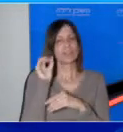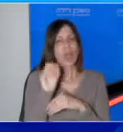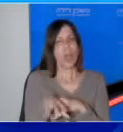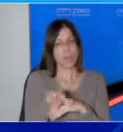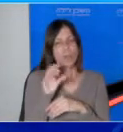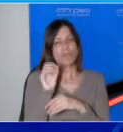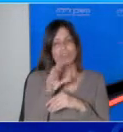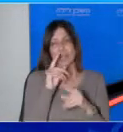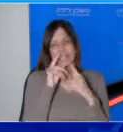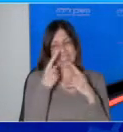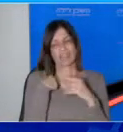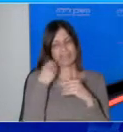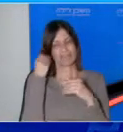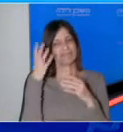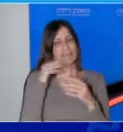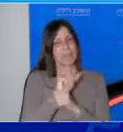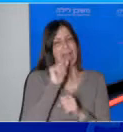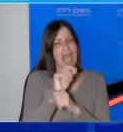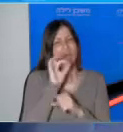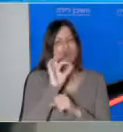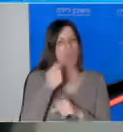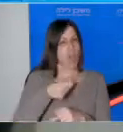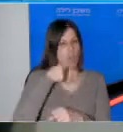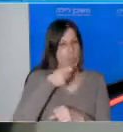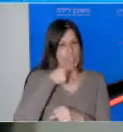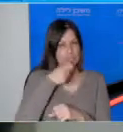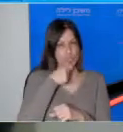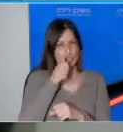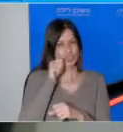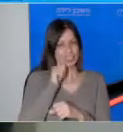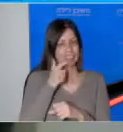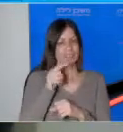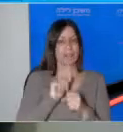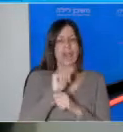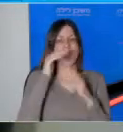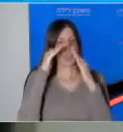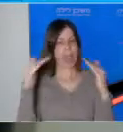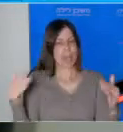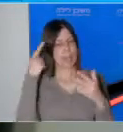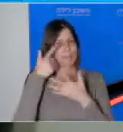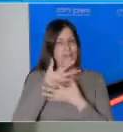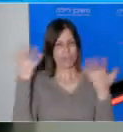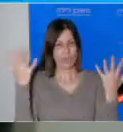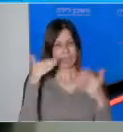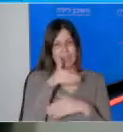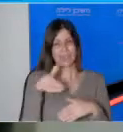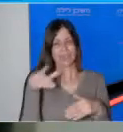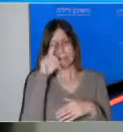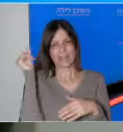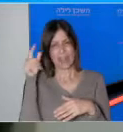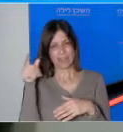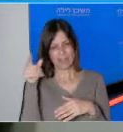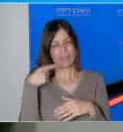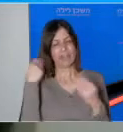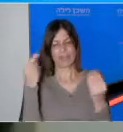ותרמו לשיח, הזכרת כמובן את כל מחאת הקוטג' וחרתו העלים, מה שהיא המפורסמת באורוטשילד ובכלל, אמר, הדברים